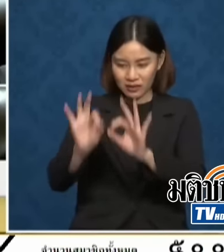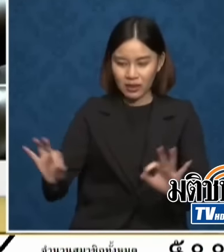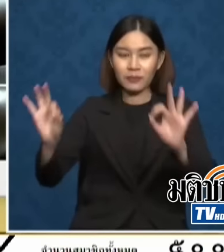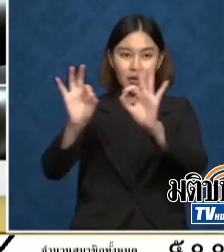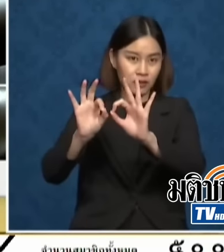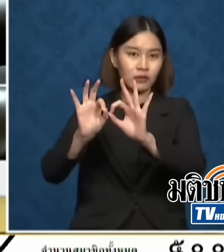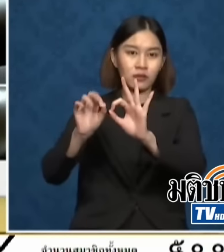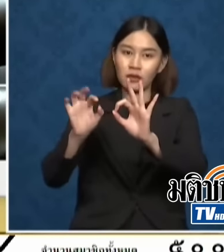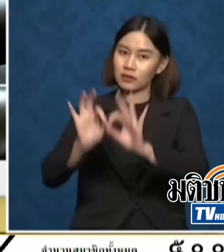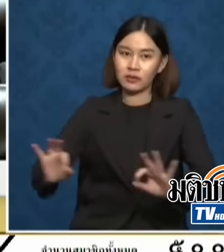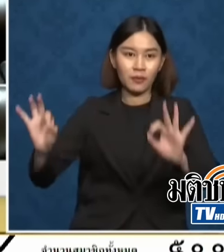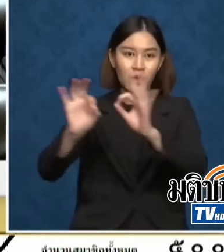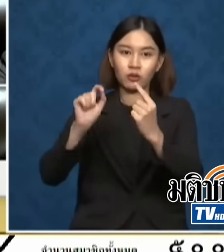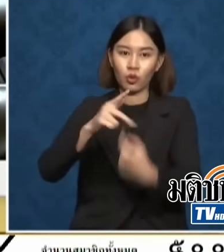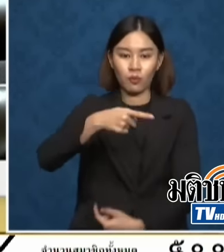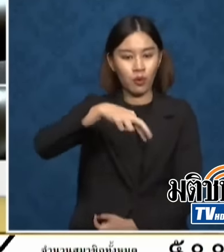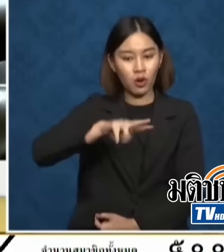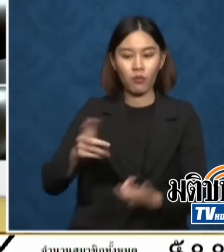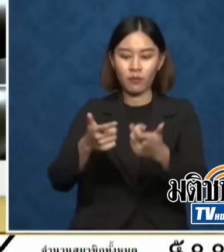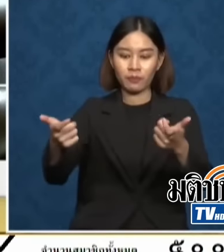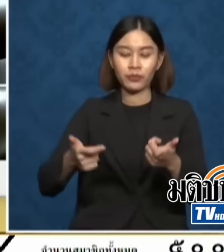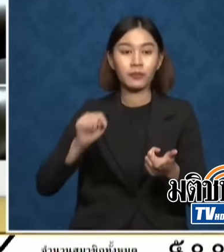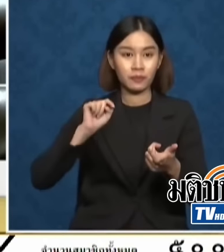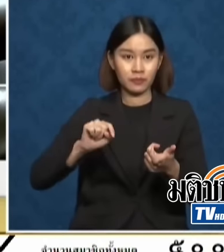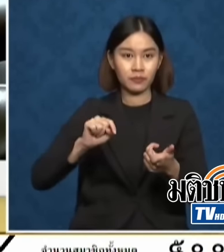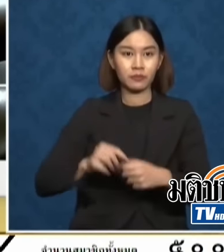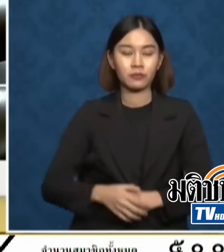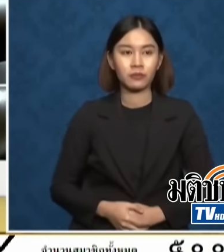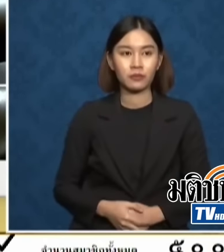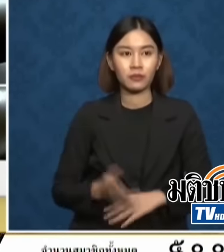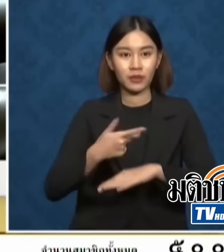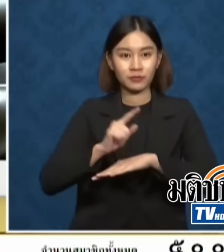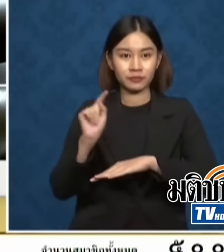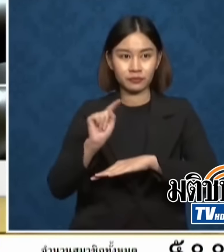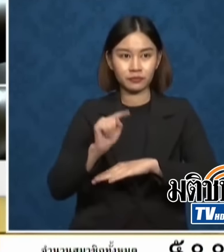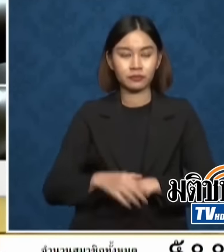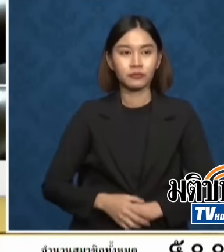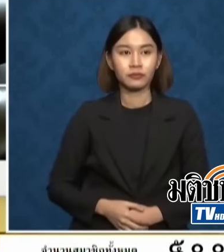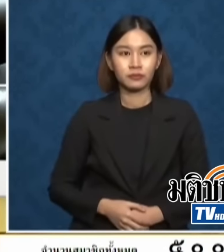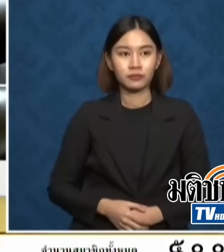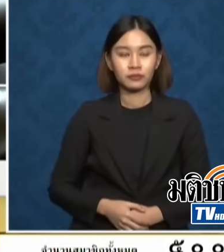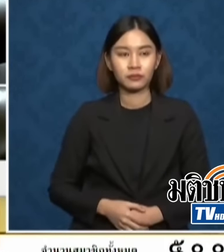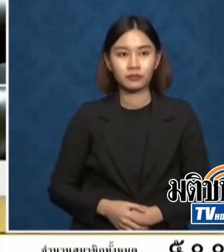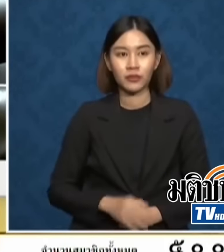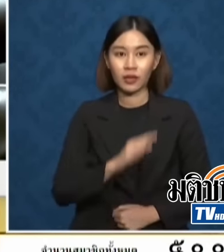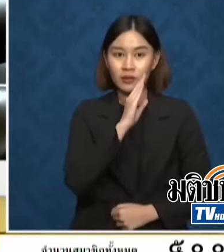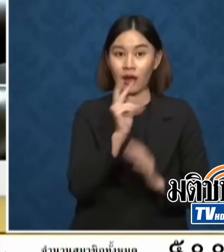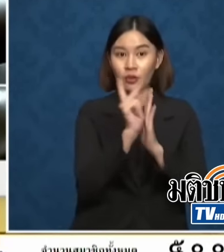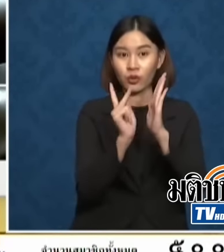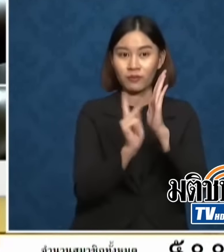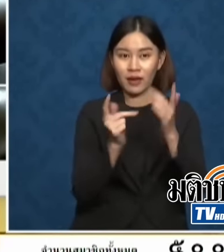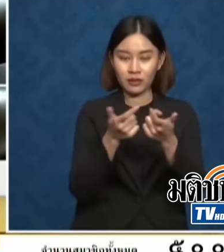สุดของพรบ.ฉบับนี้ท่านประธานครับถ้ากฎหมายฉ